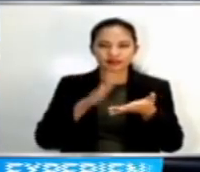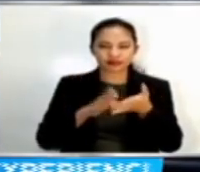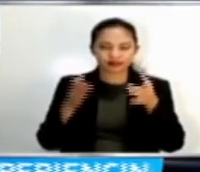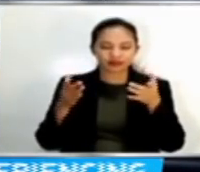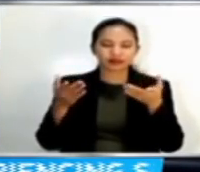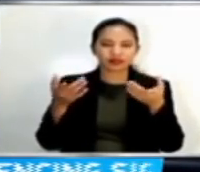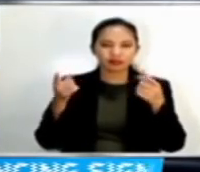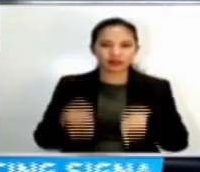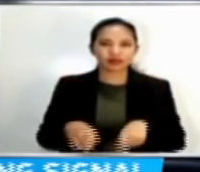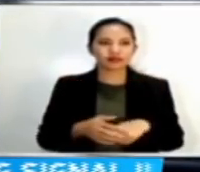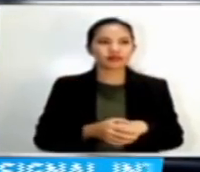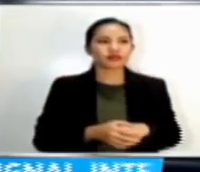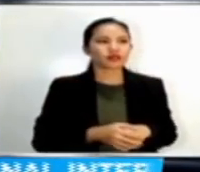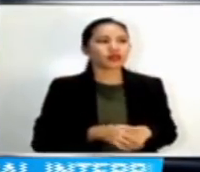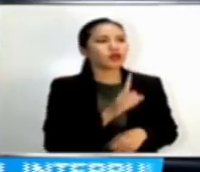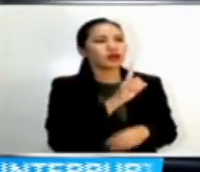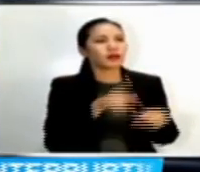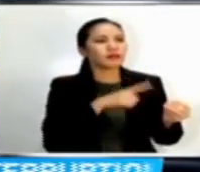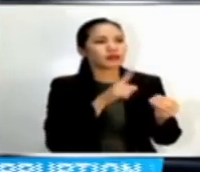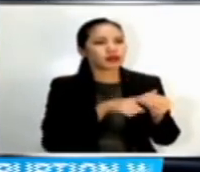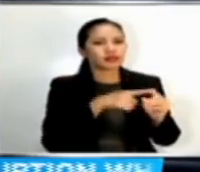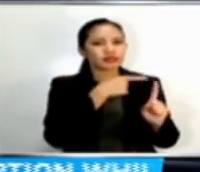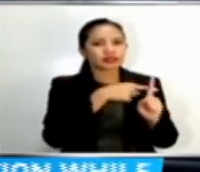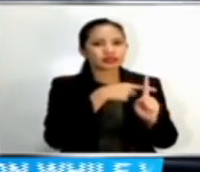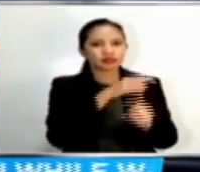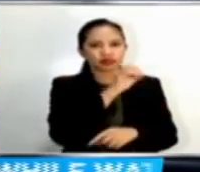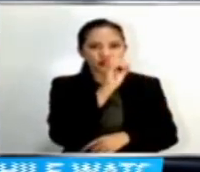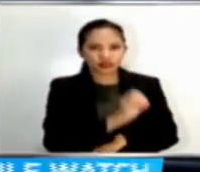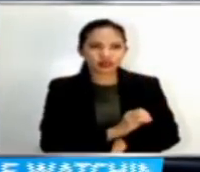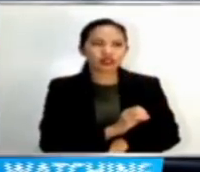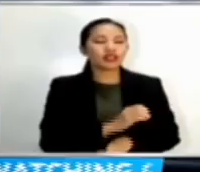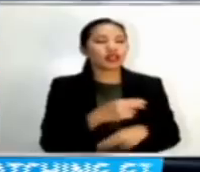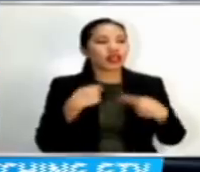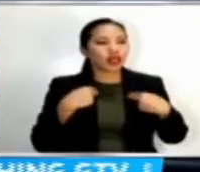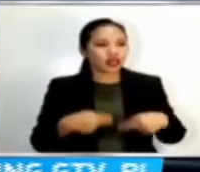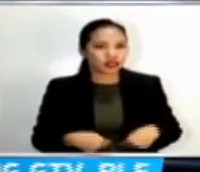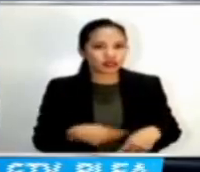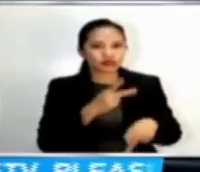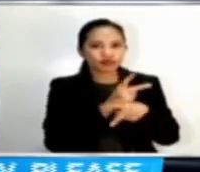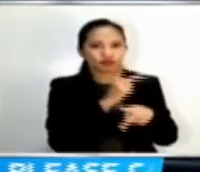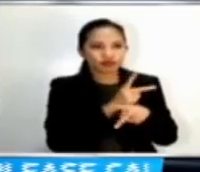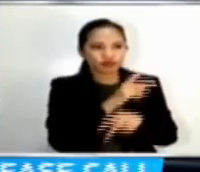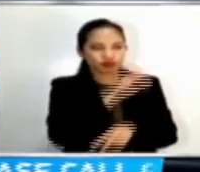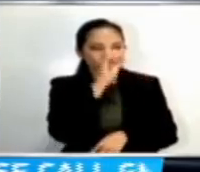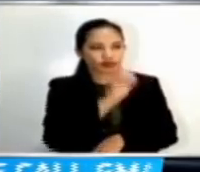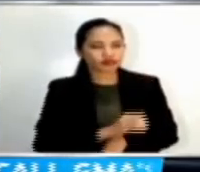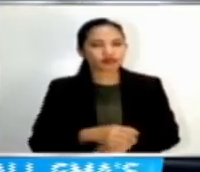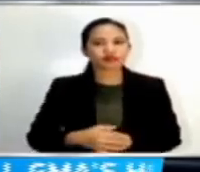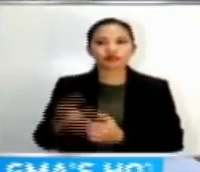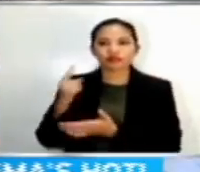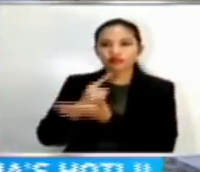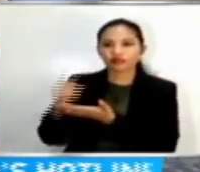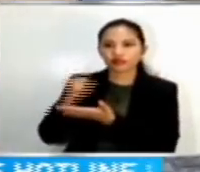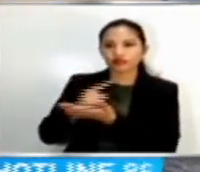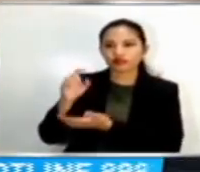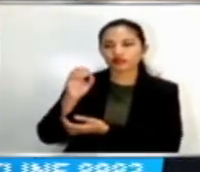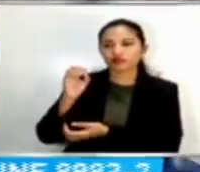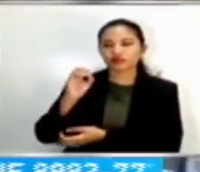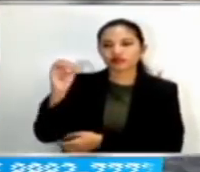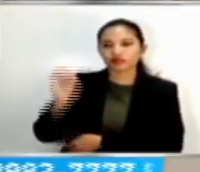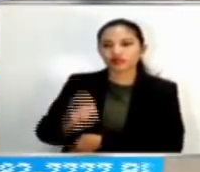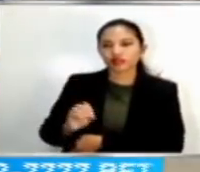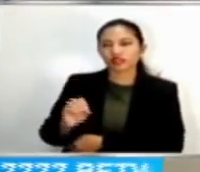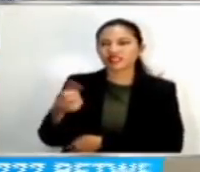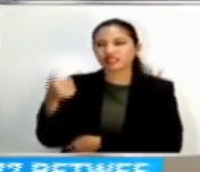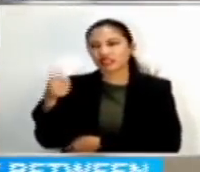at maging yung healthcare utilization rate na inyong minomonitor? Yung weekly positivity rate nasa mga 10 to 11% na lang sa